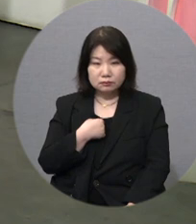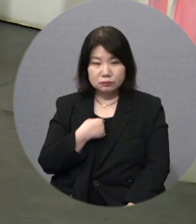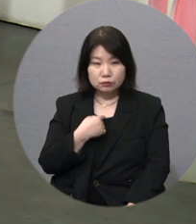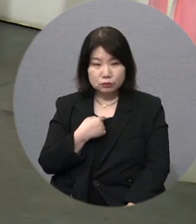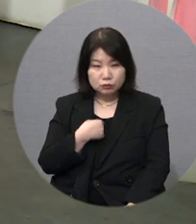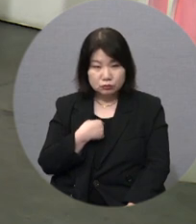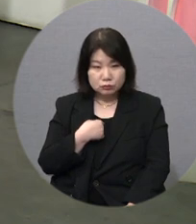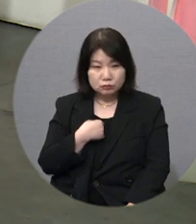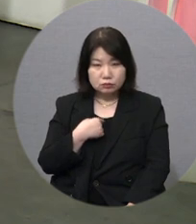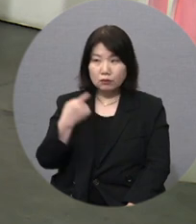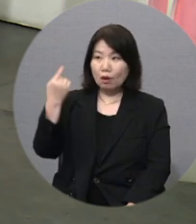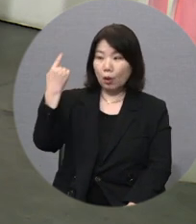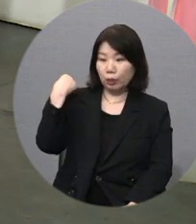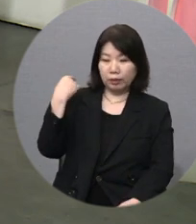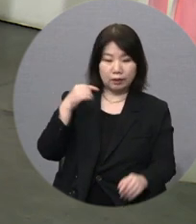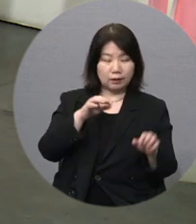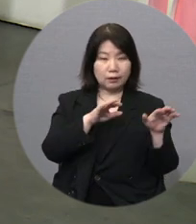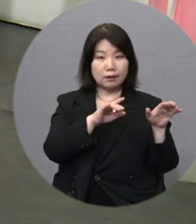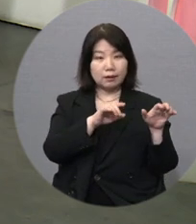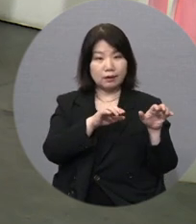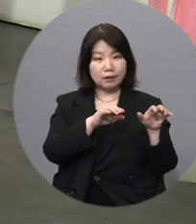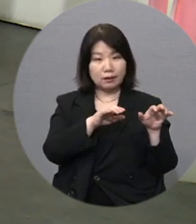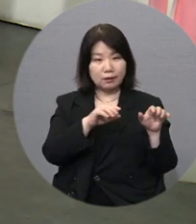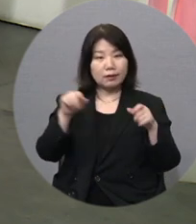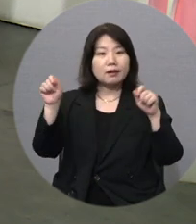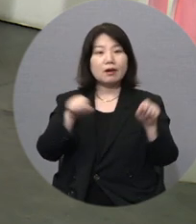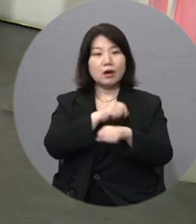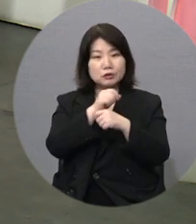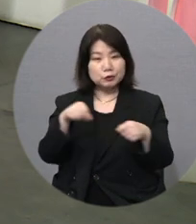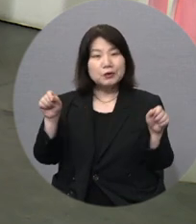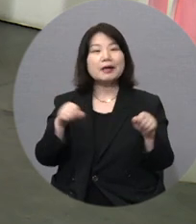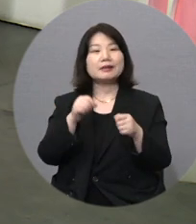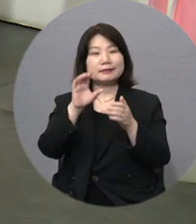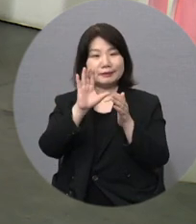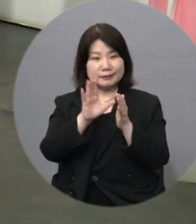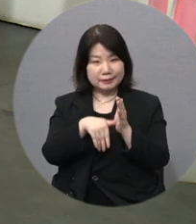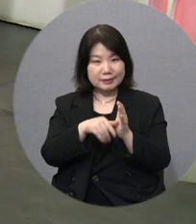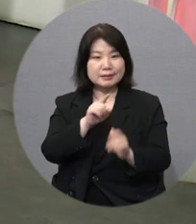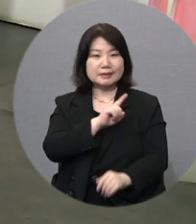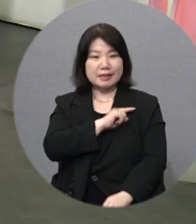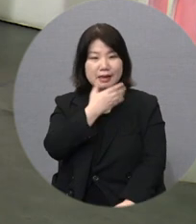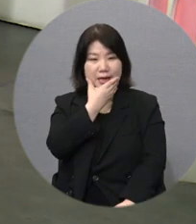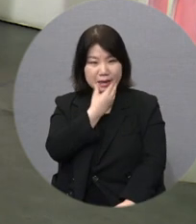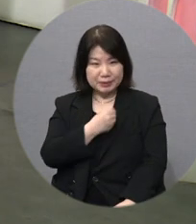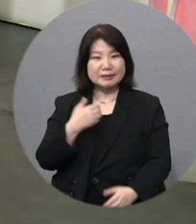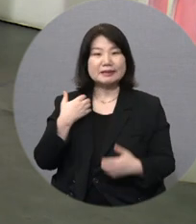모가 연할때 연하고 있습니다 제일